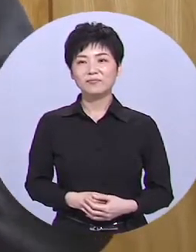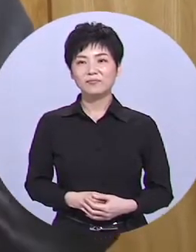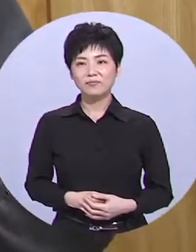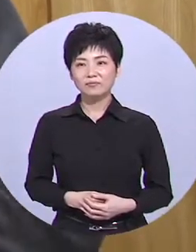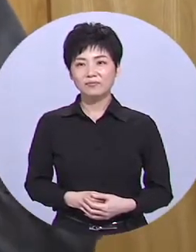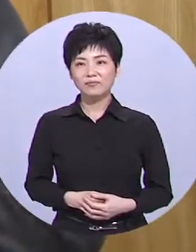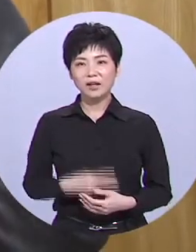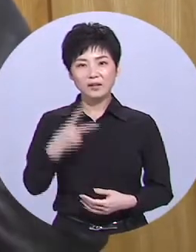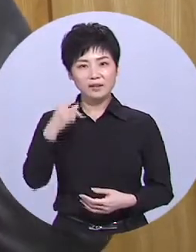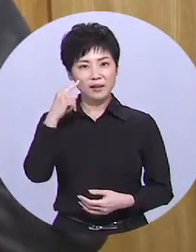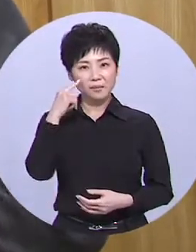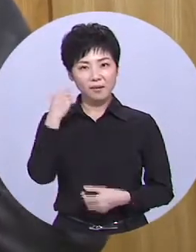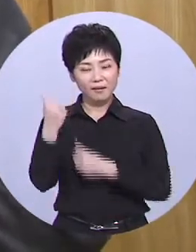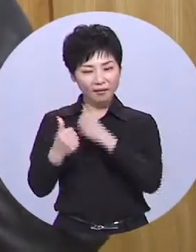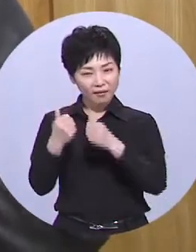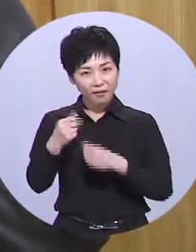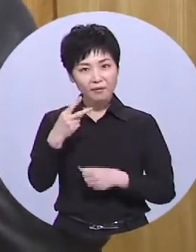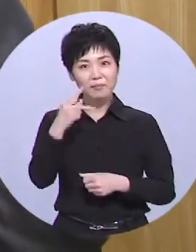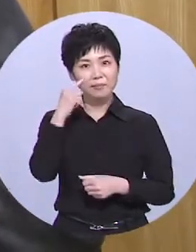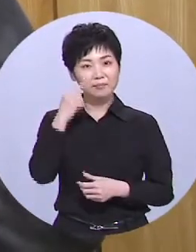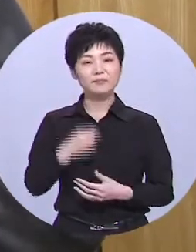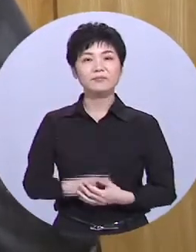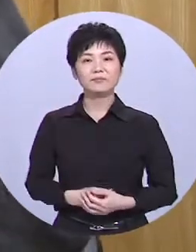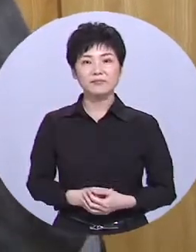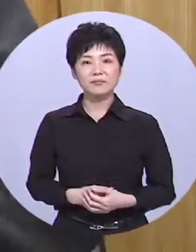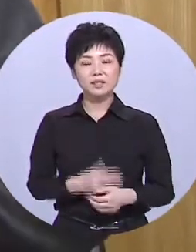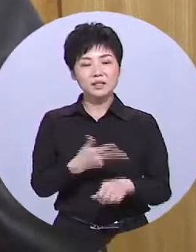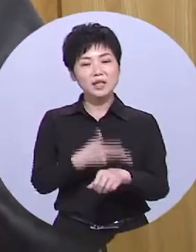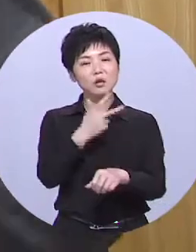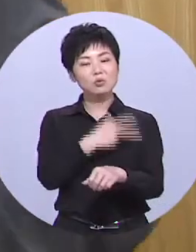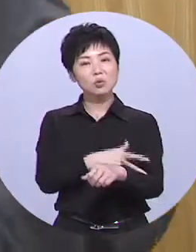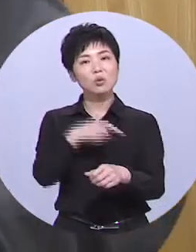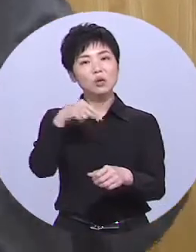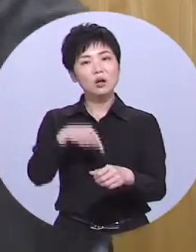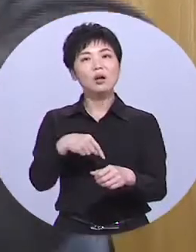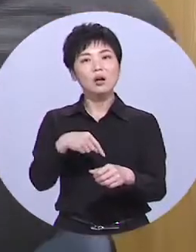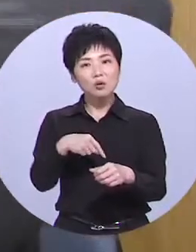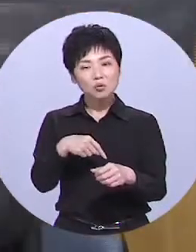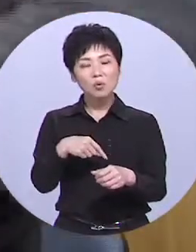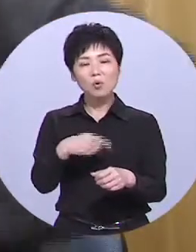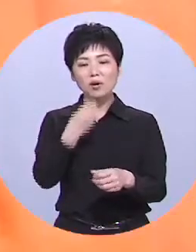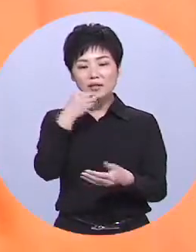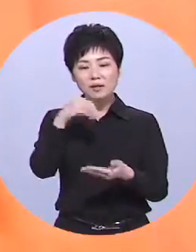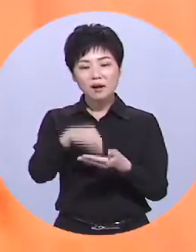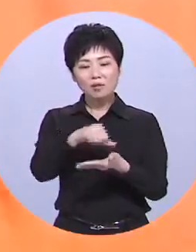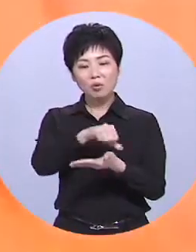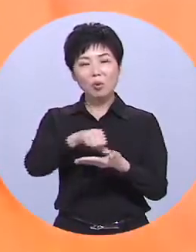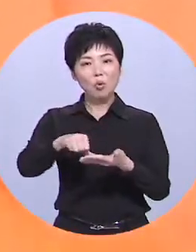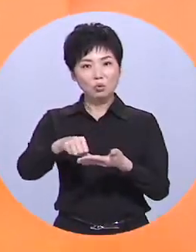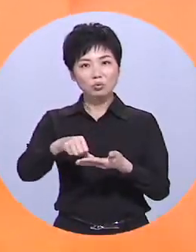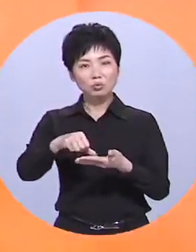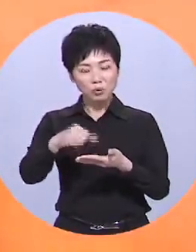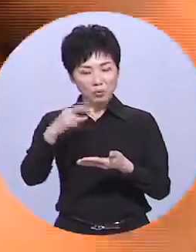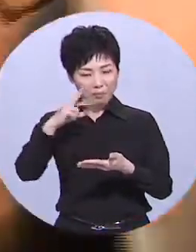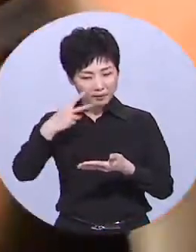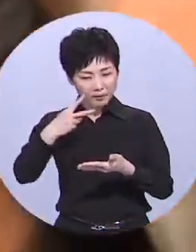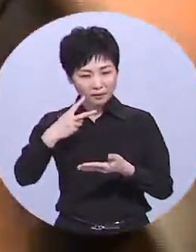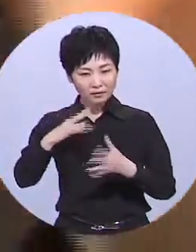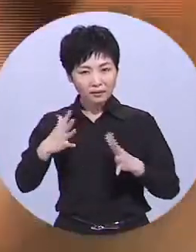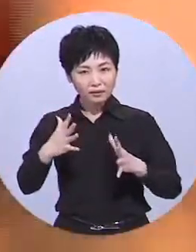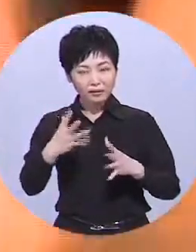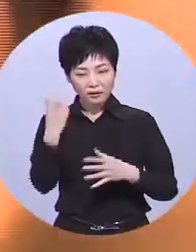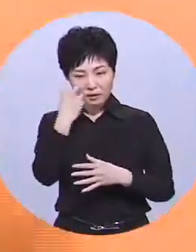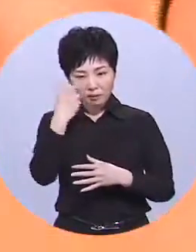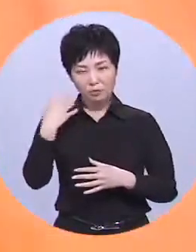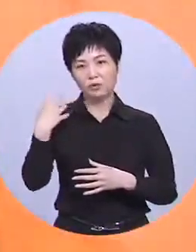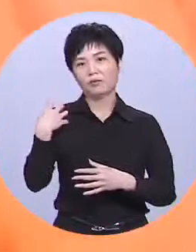2代目の二見義雄さんは市役所が行う印鑑登録の誤字解析などの相談にも対応